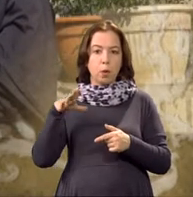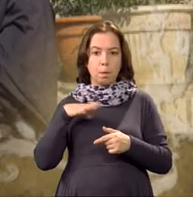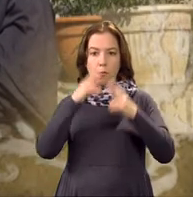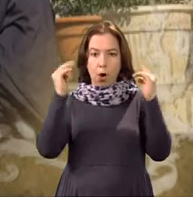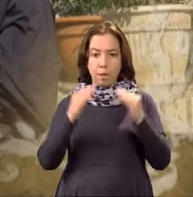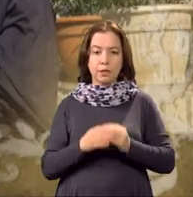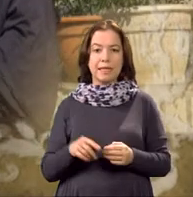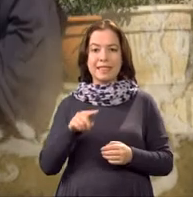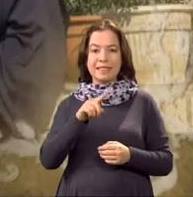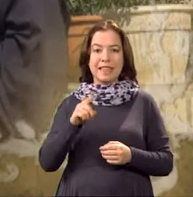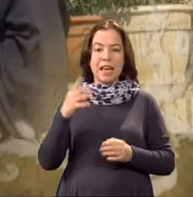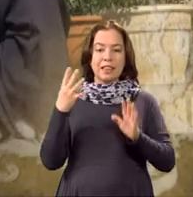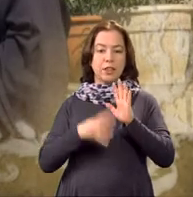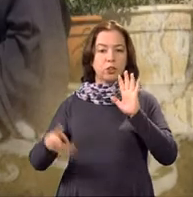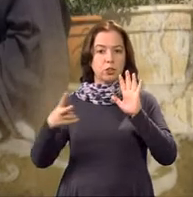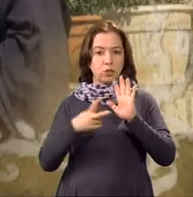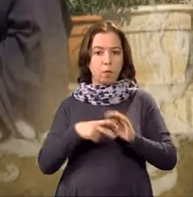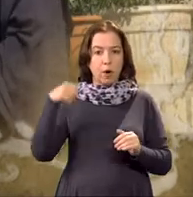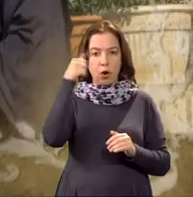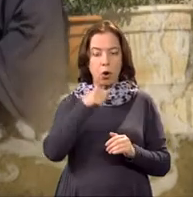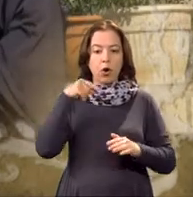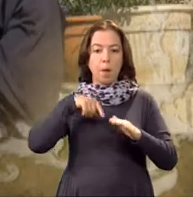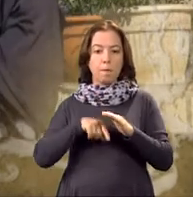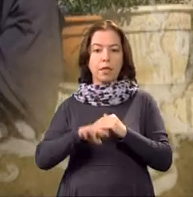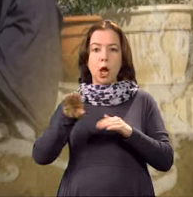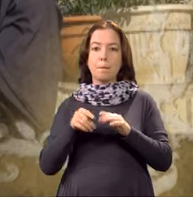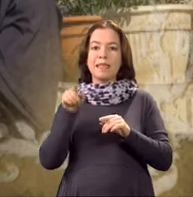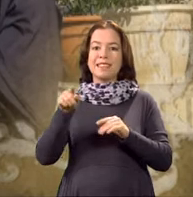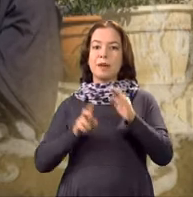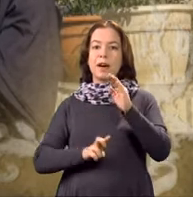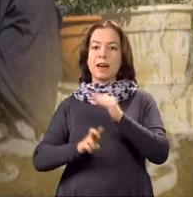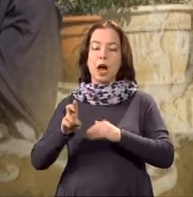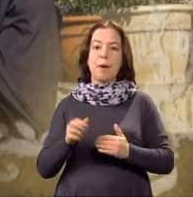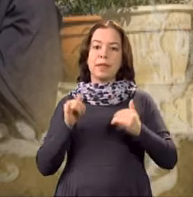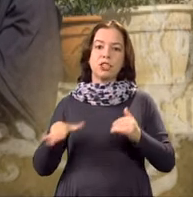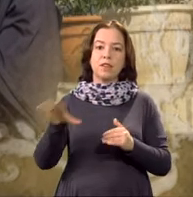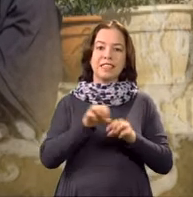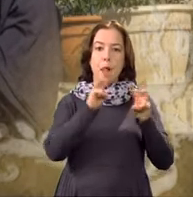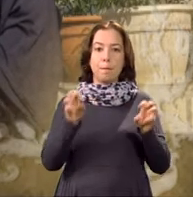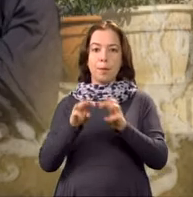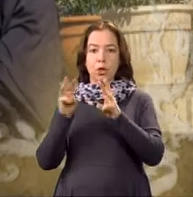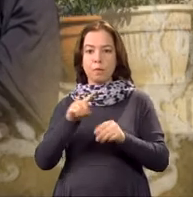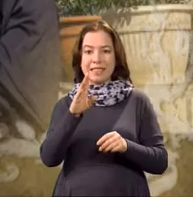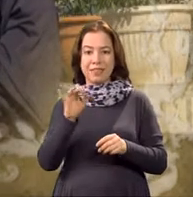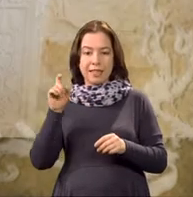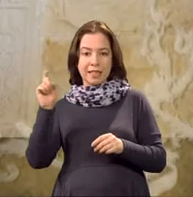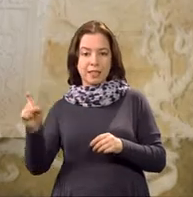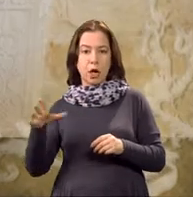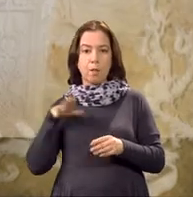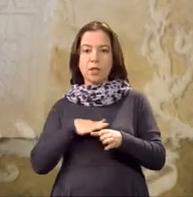року в Печерках під цим храмом всіх преподобних отців з Вернецьких була здійснена перша божественна